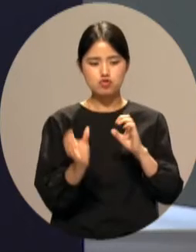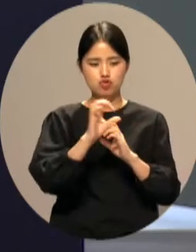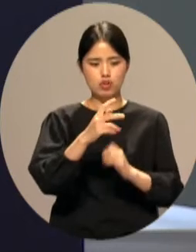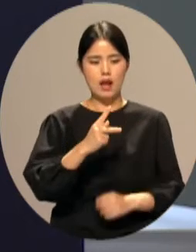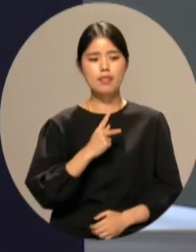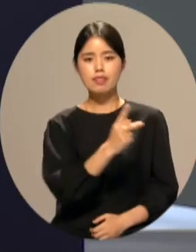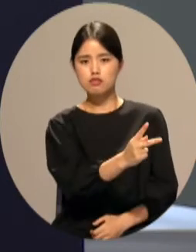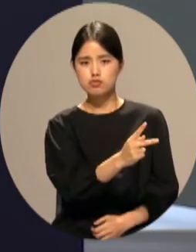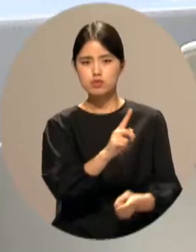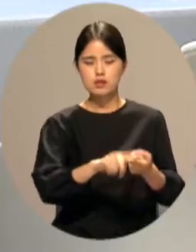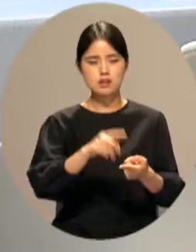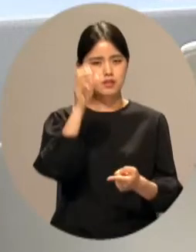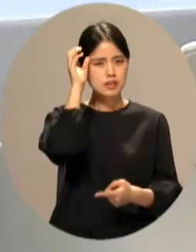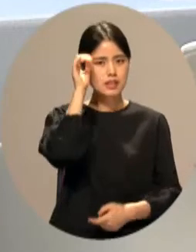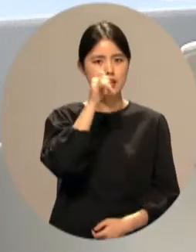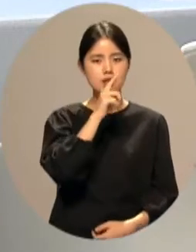이어지길 기대하고 있습니다